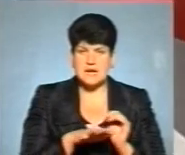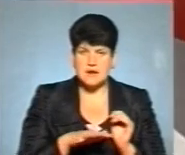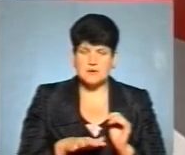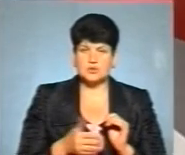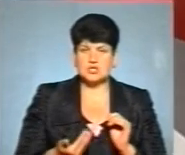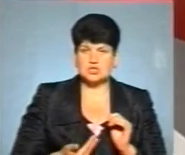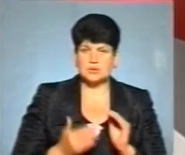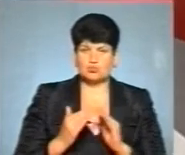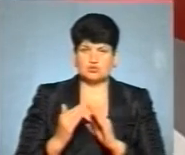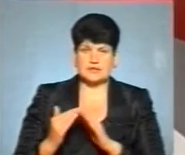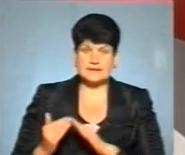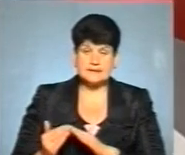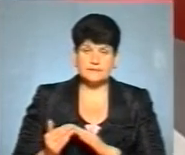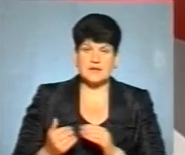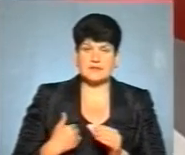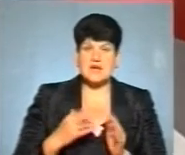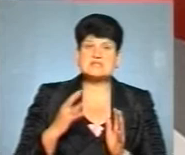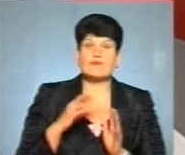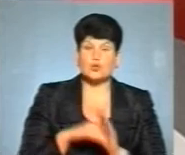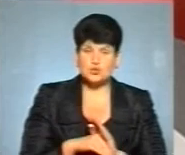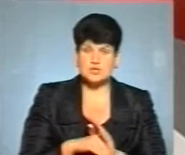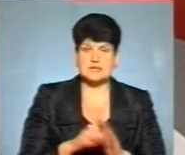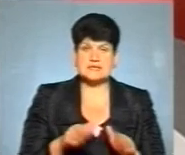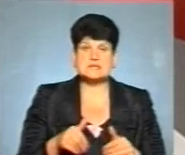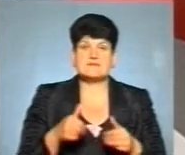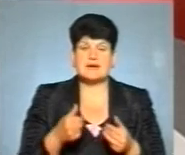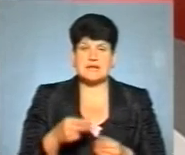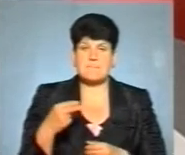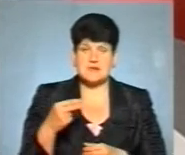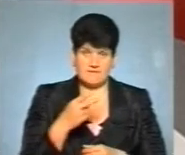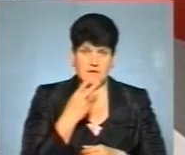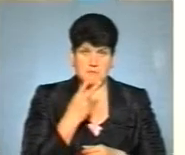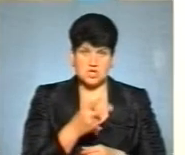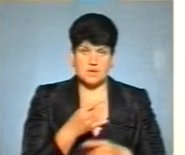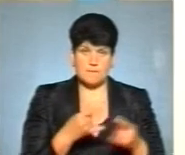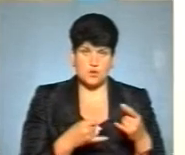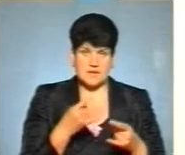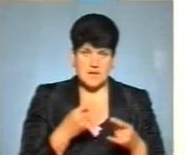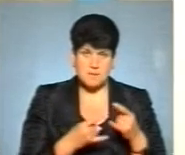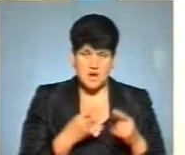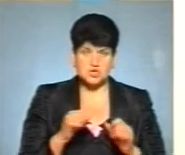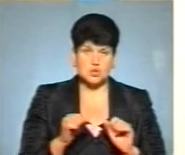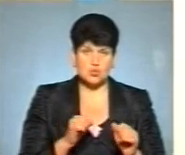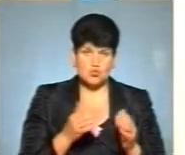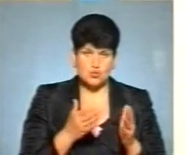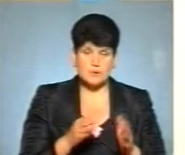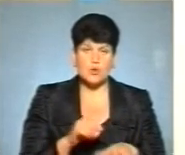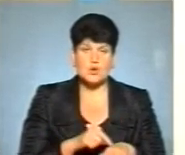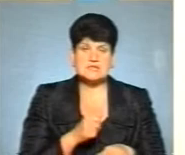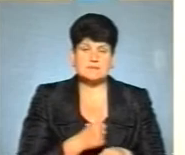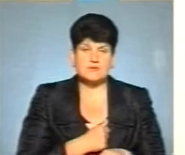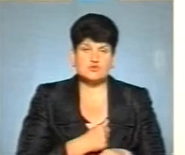жилих будинків. Але нас включили, тому що звернення президента, як ви бачили по телебаченні, і уряду про співчуття тим,